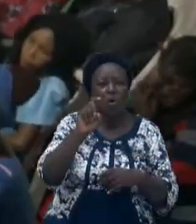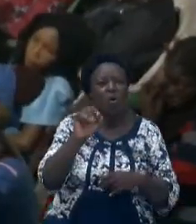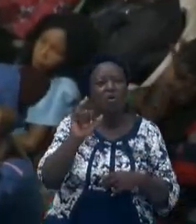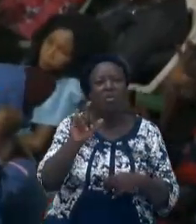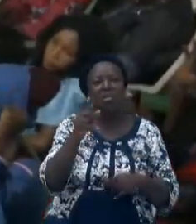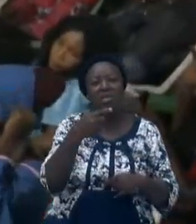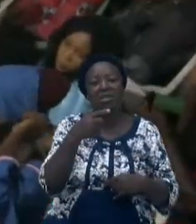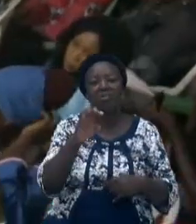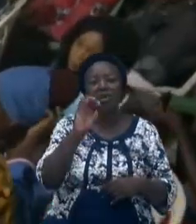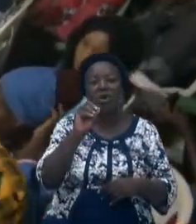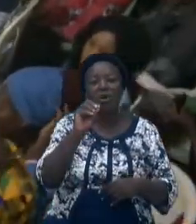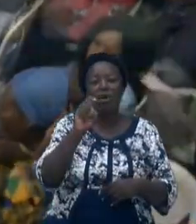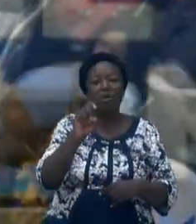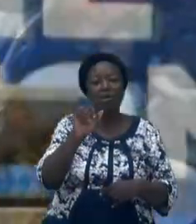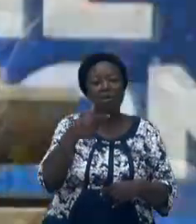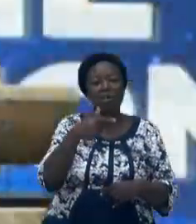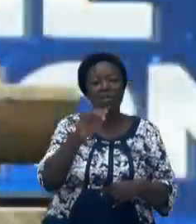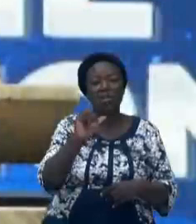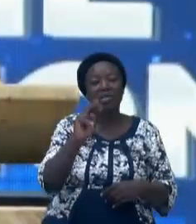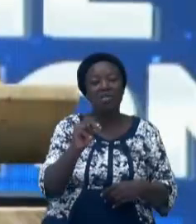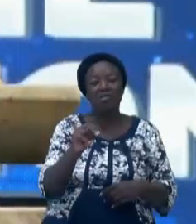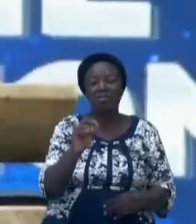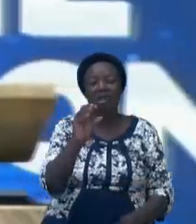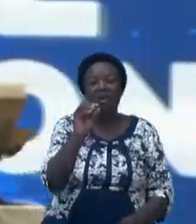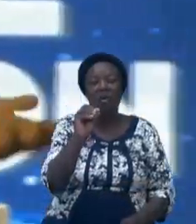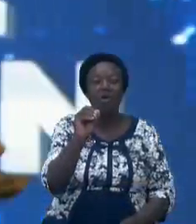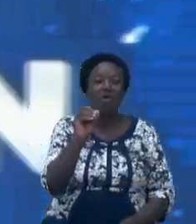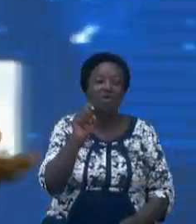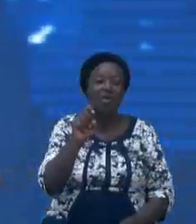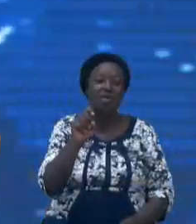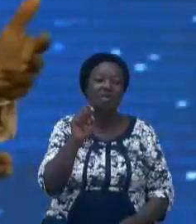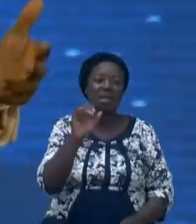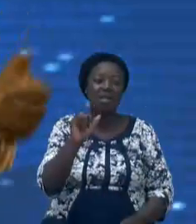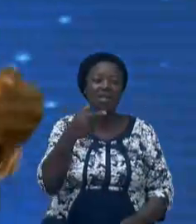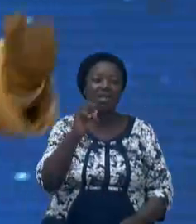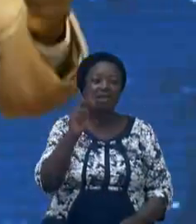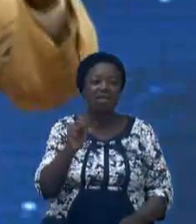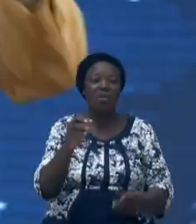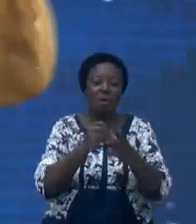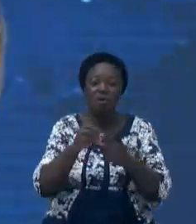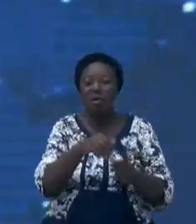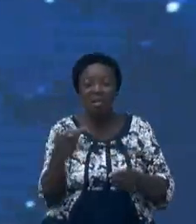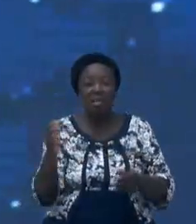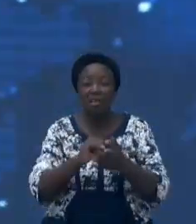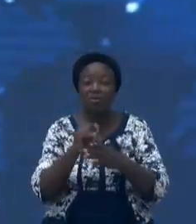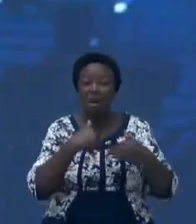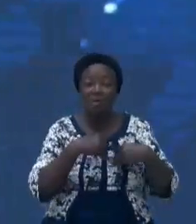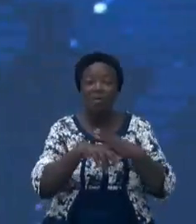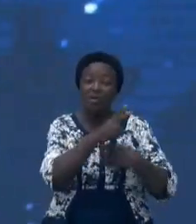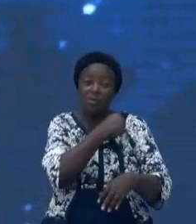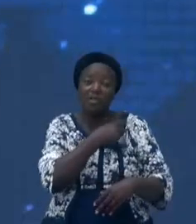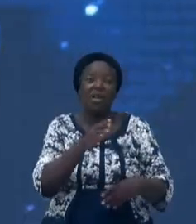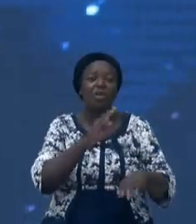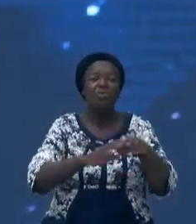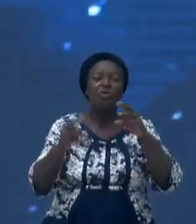ou bien tu sois sur l'oxygène le seuil vient vers toi maintenant peu importe un côté quand tu sois dans la douleur